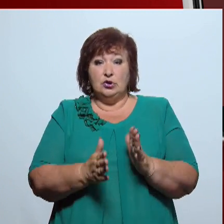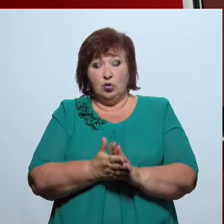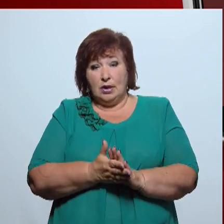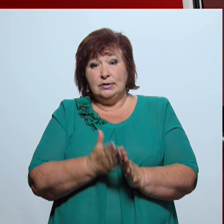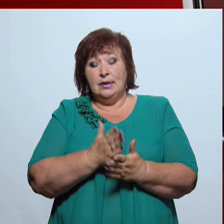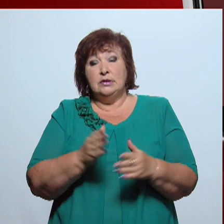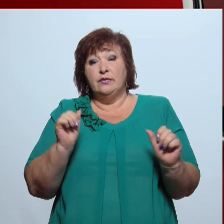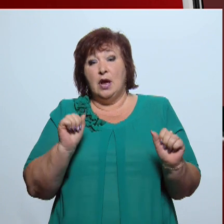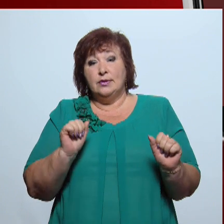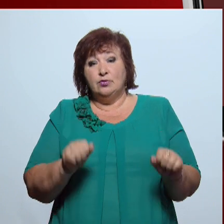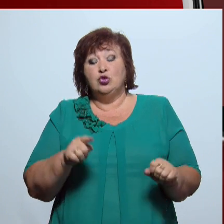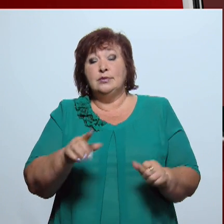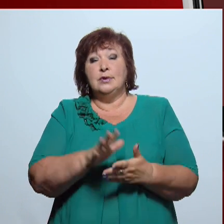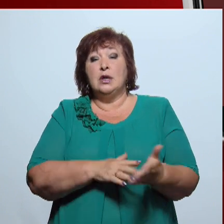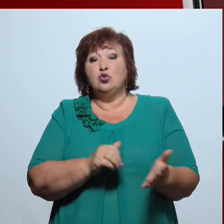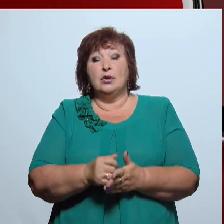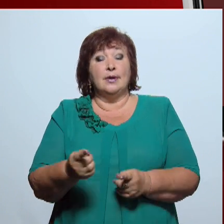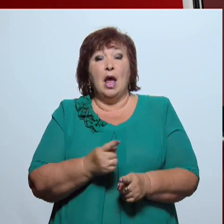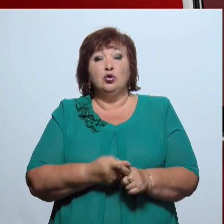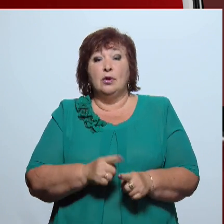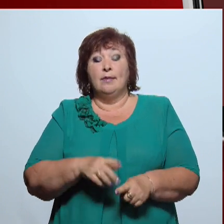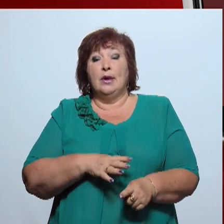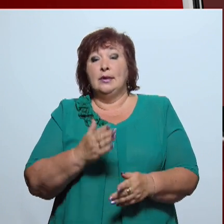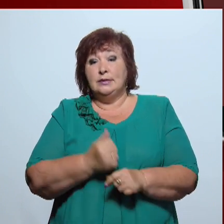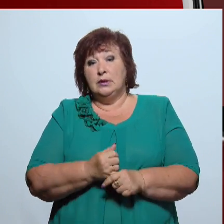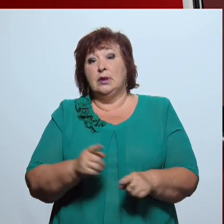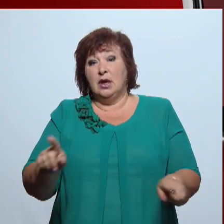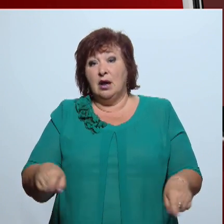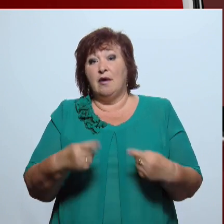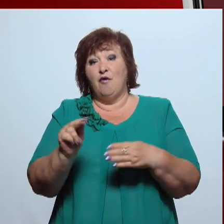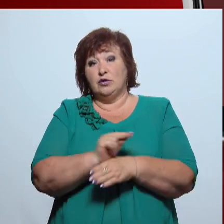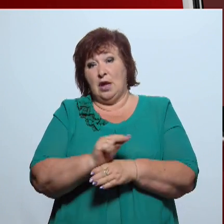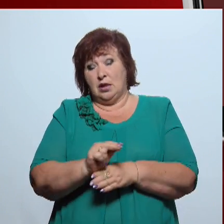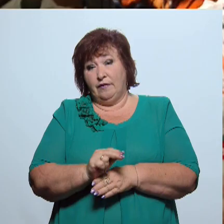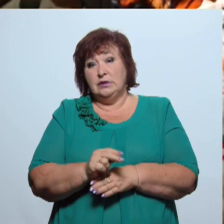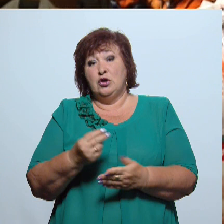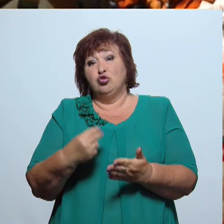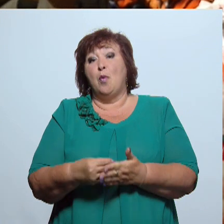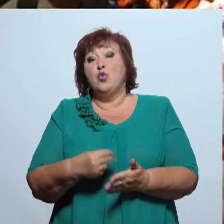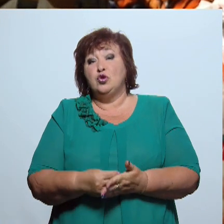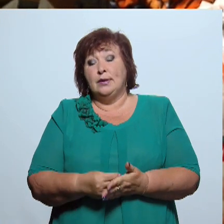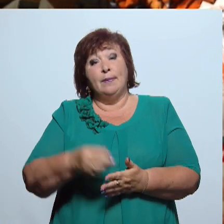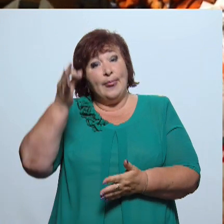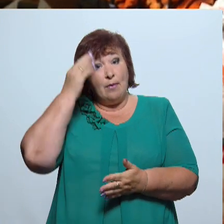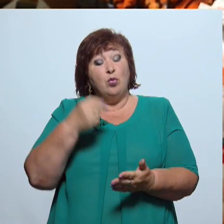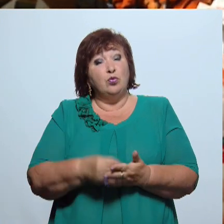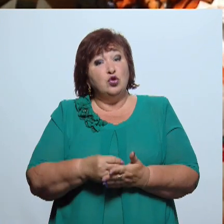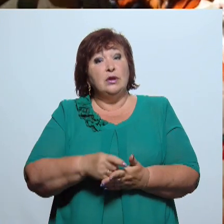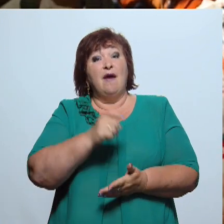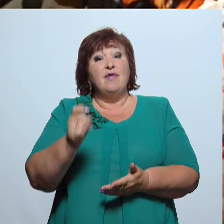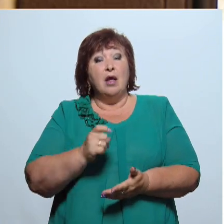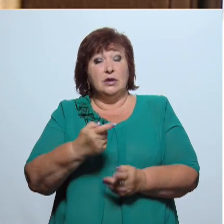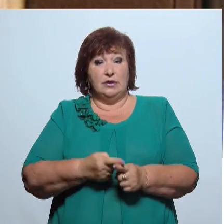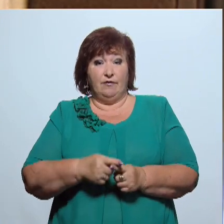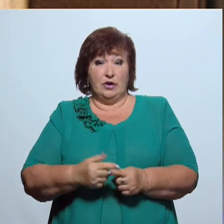есть возможность те разрушения, которые были сделаны, их восстановить за счет бюджета. На помощь бюджета владельцы этого